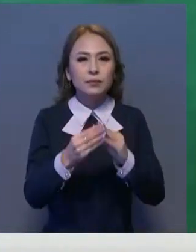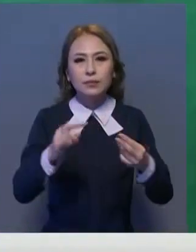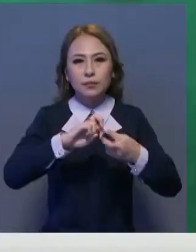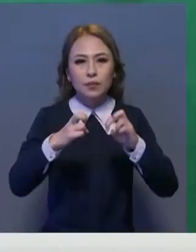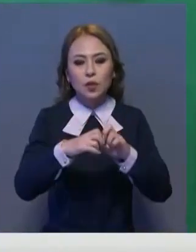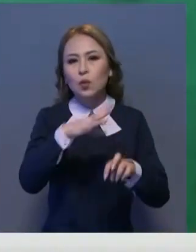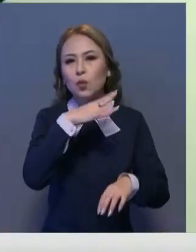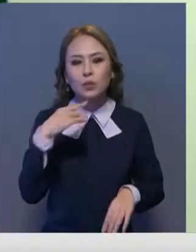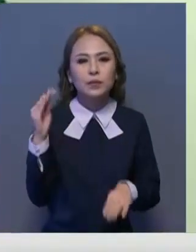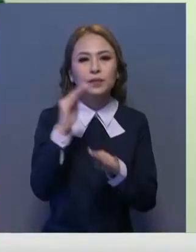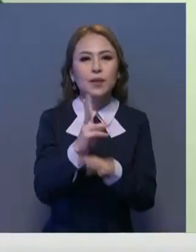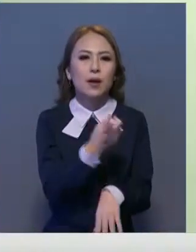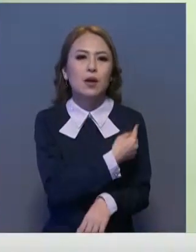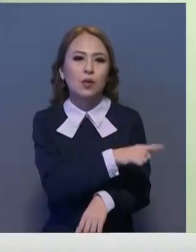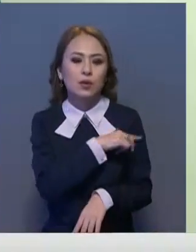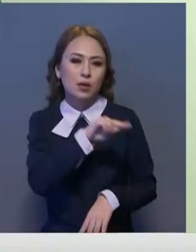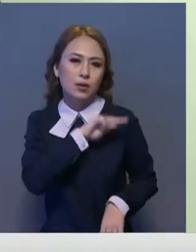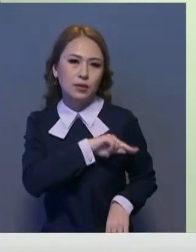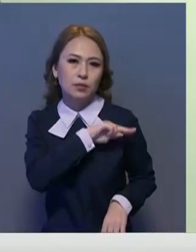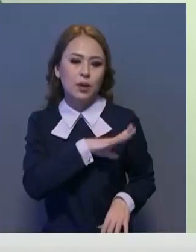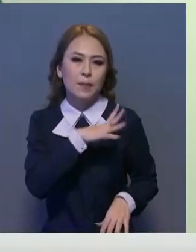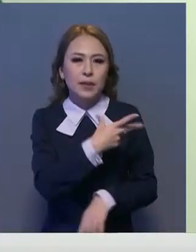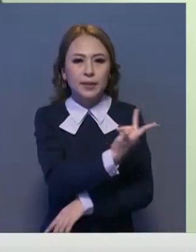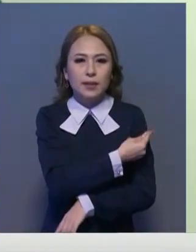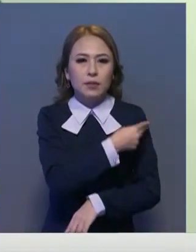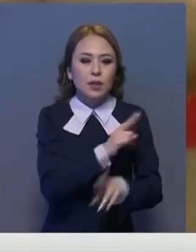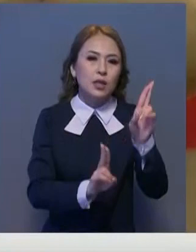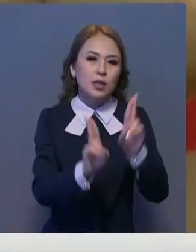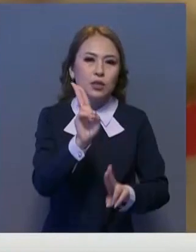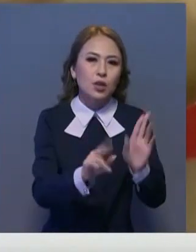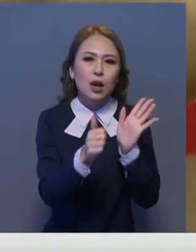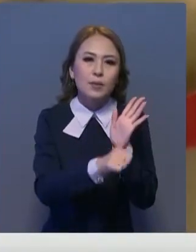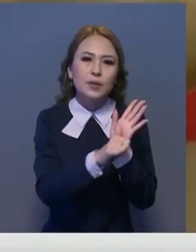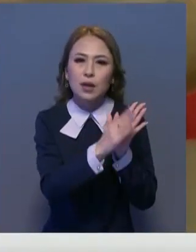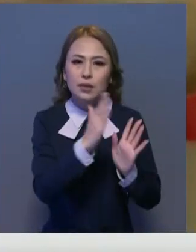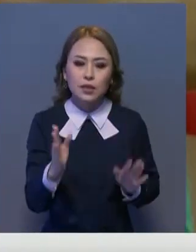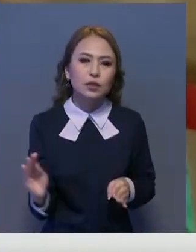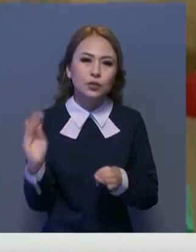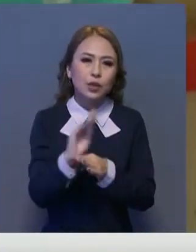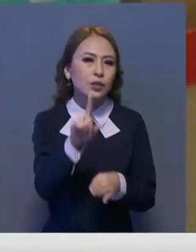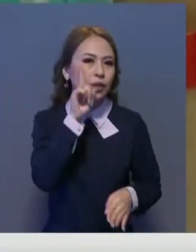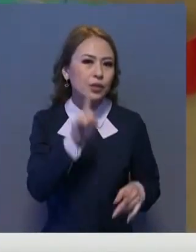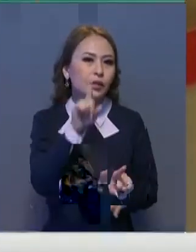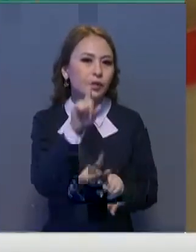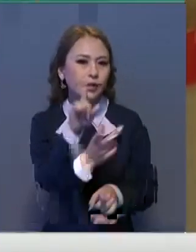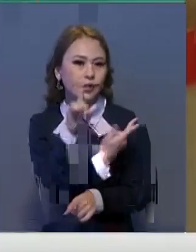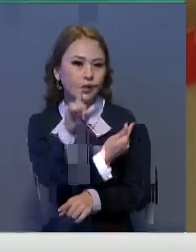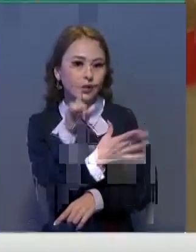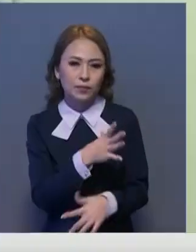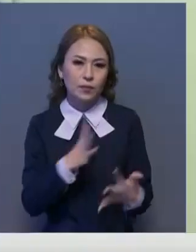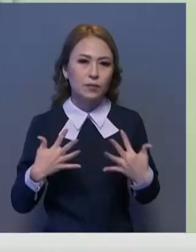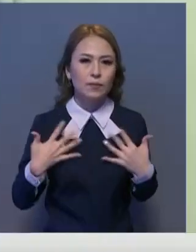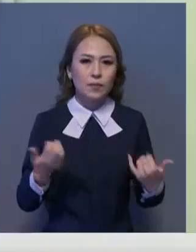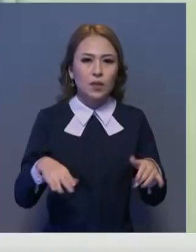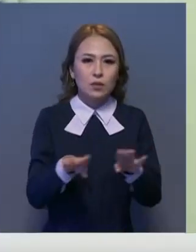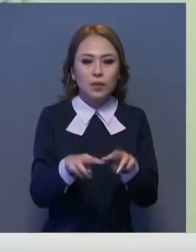жетіп артылады. Кейбір ауруханалардың қызметкерлері екпені ереже бойынша 60-тан асқандарға емес, жас туыстарына салған. Сондықтан министр